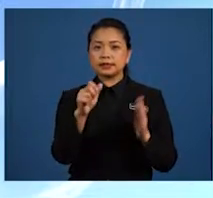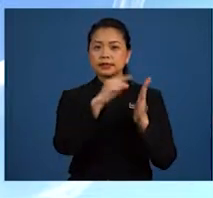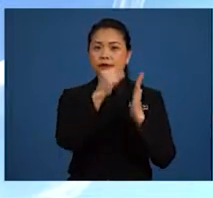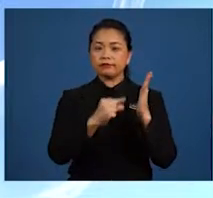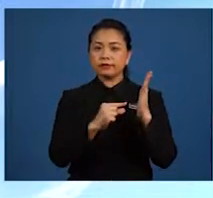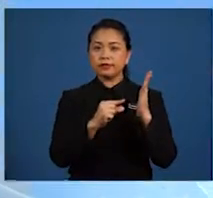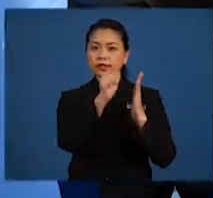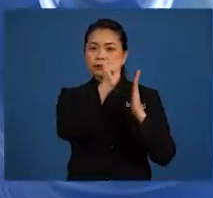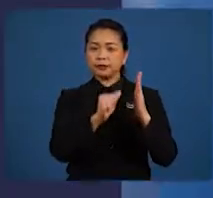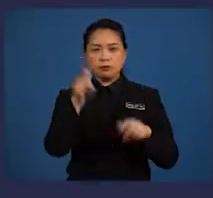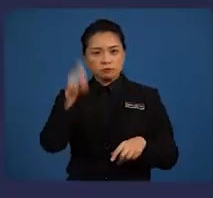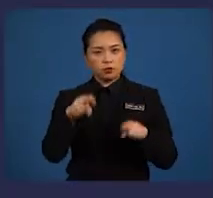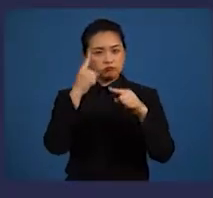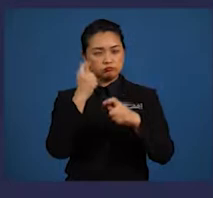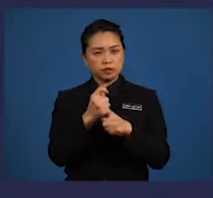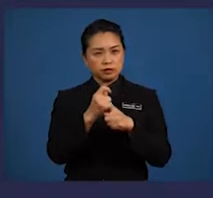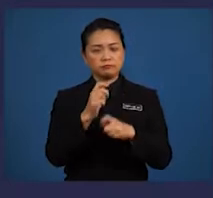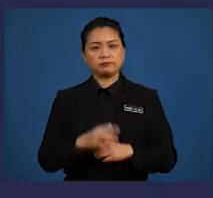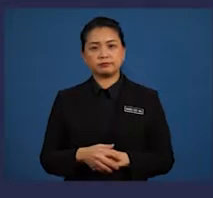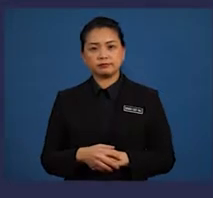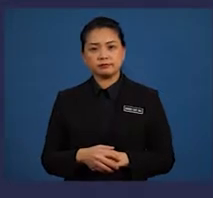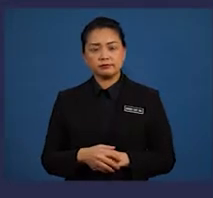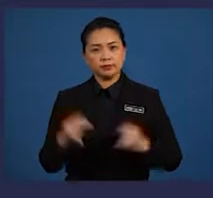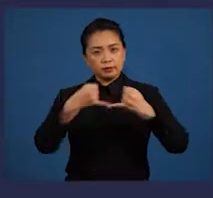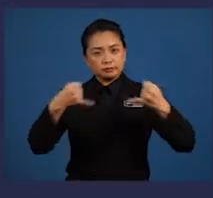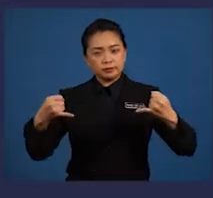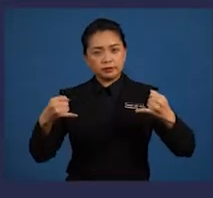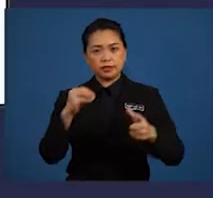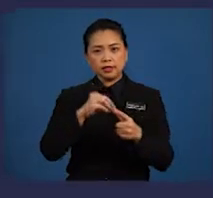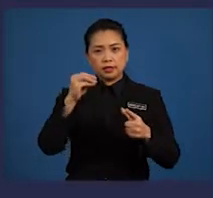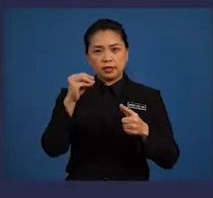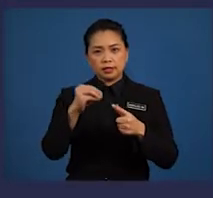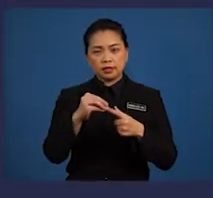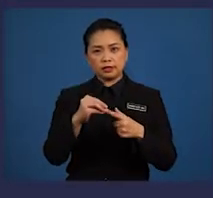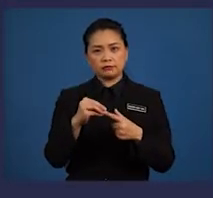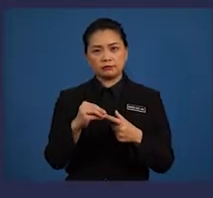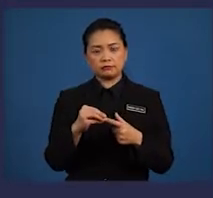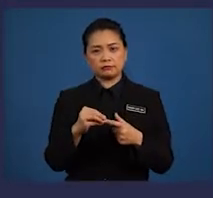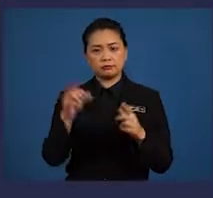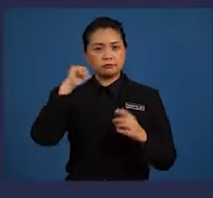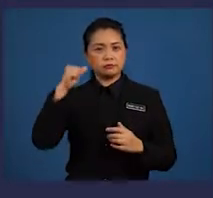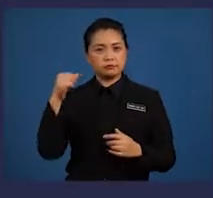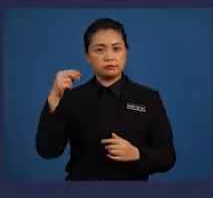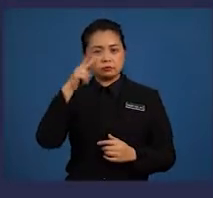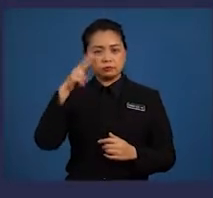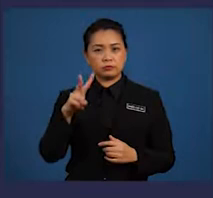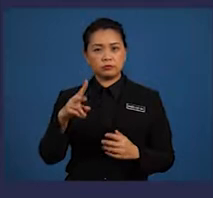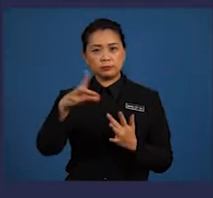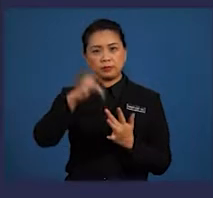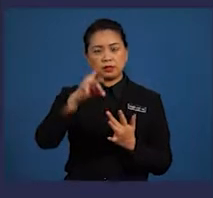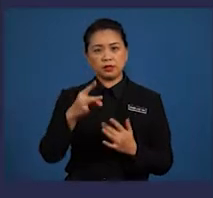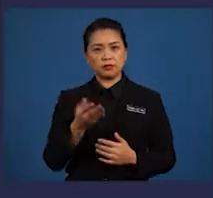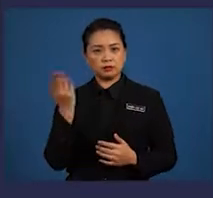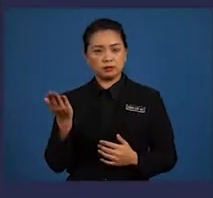perlulah konsisten jenis atau genre Saudi widyan terpilih